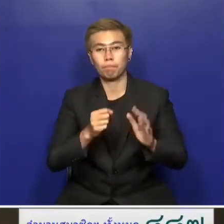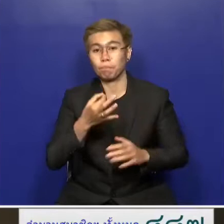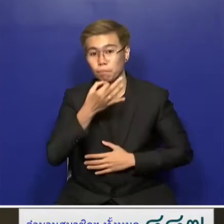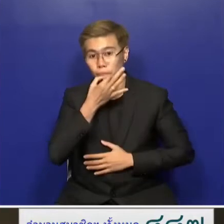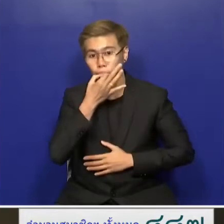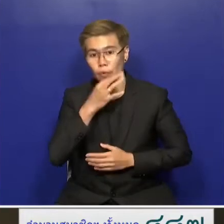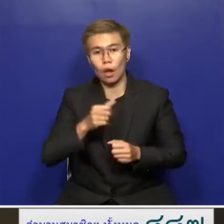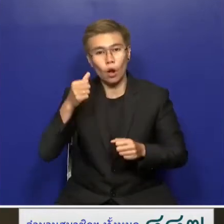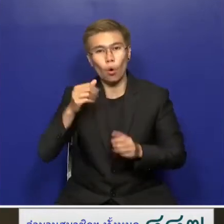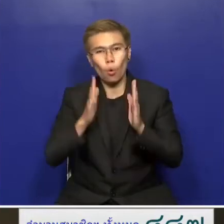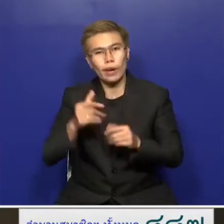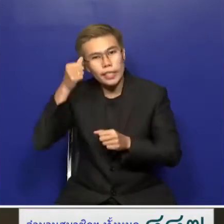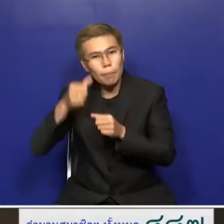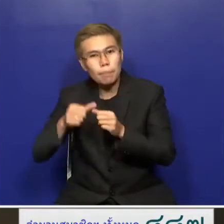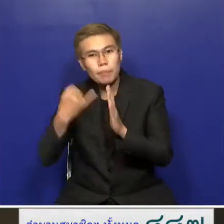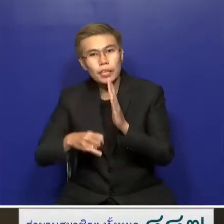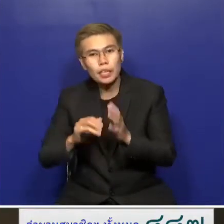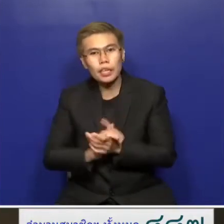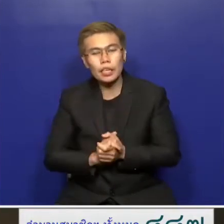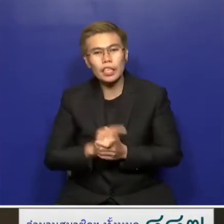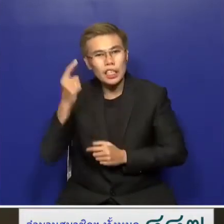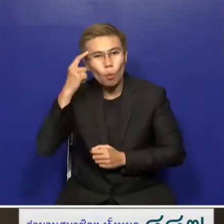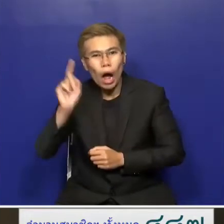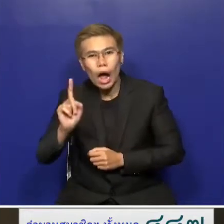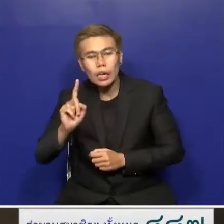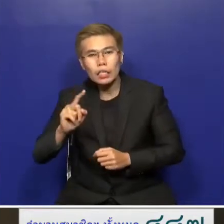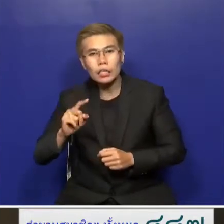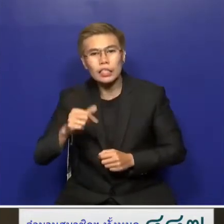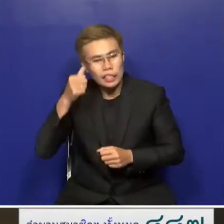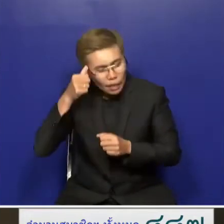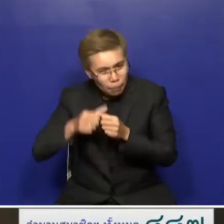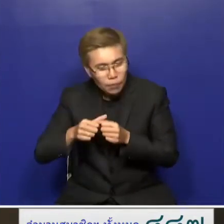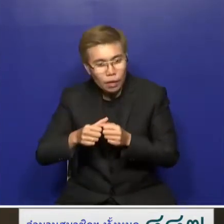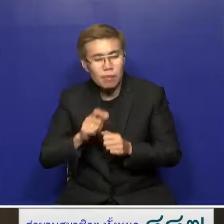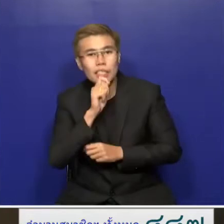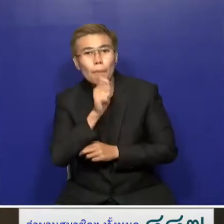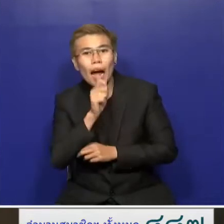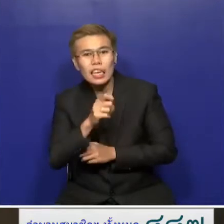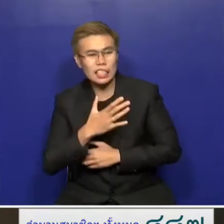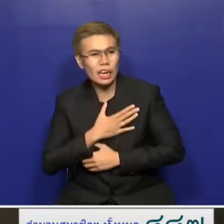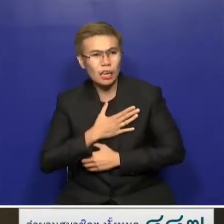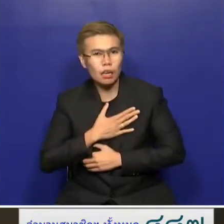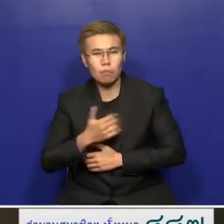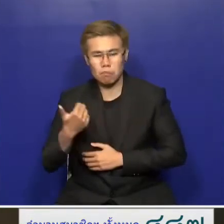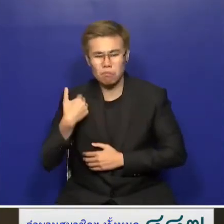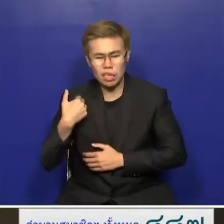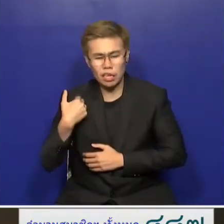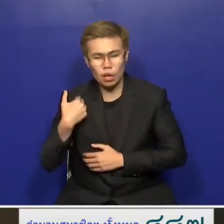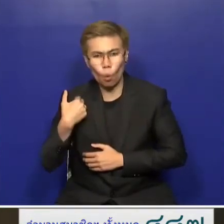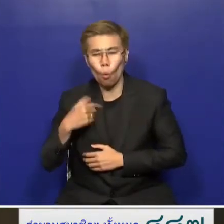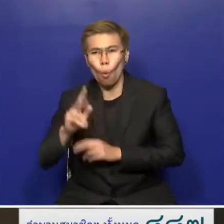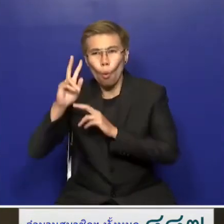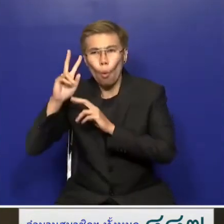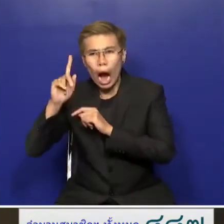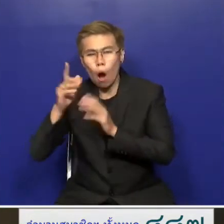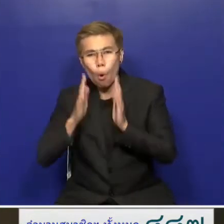คนก็จะจำผิดนะคะ ว่าเป็นจัหวดจำผิดมาสัภ multitวันนึงหลายๆ นัขาวห